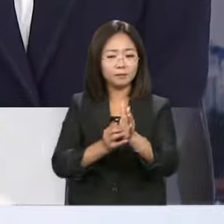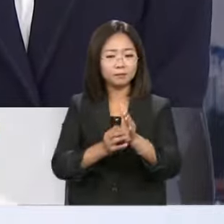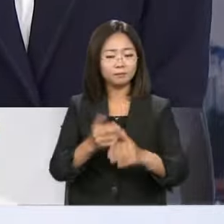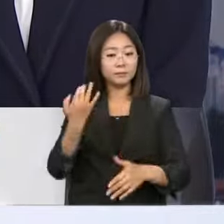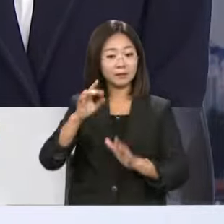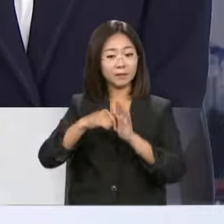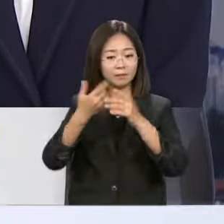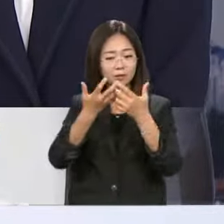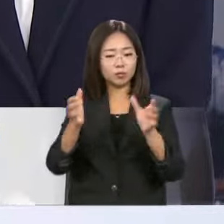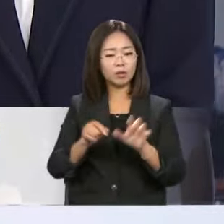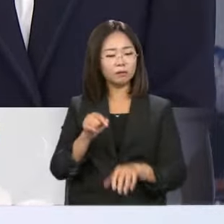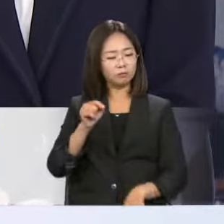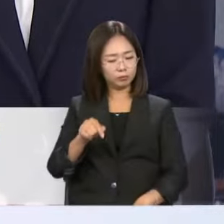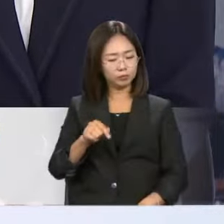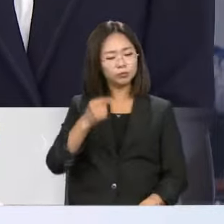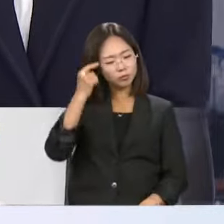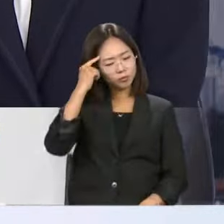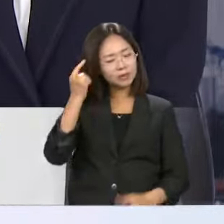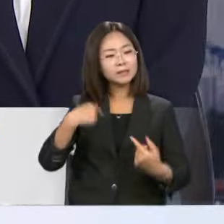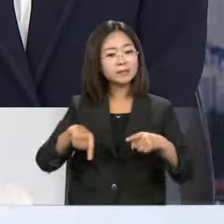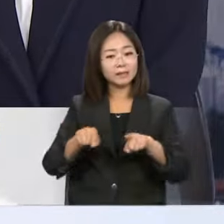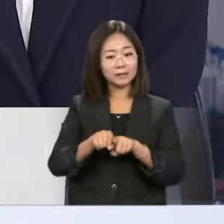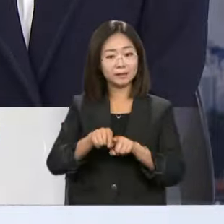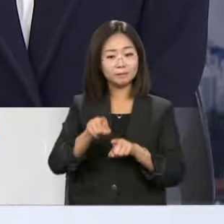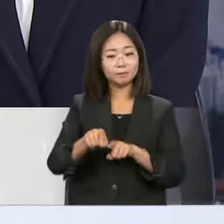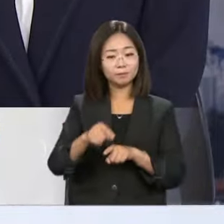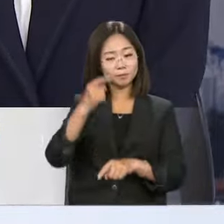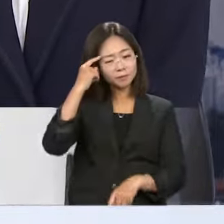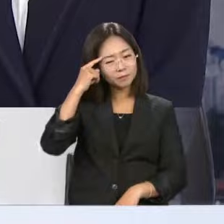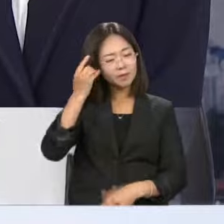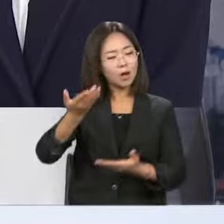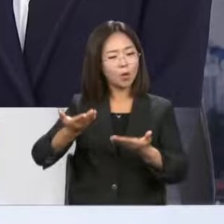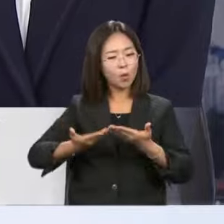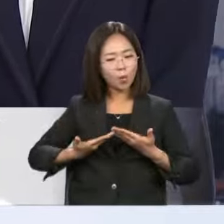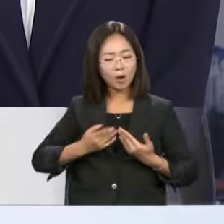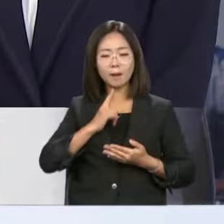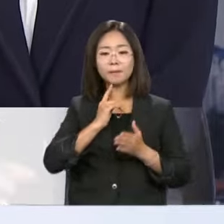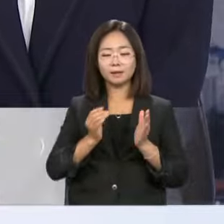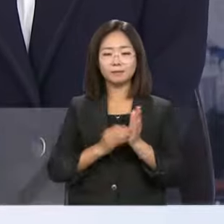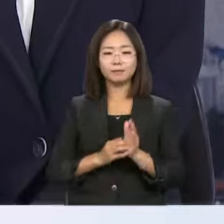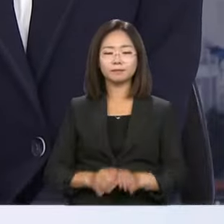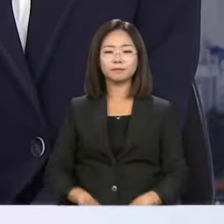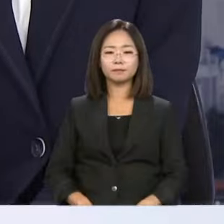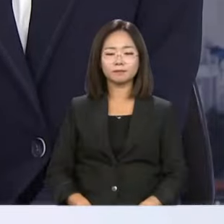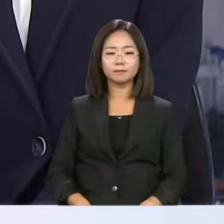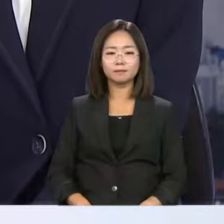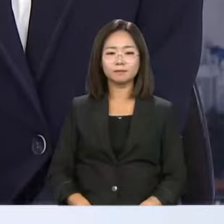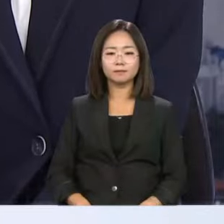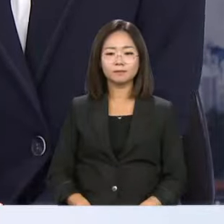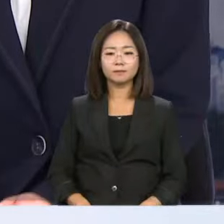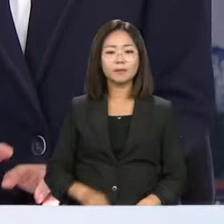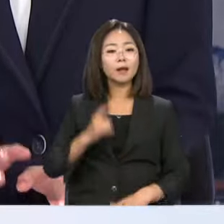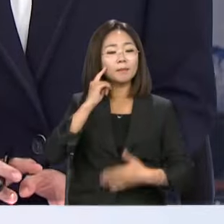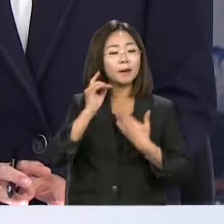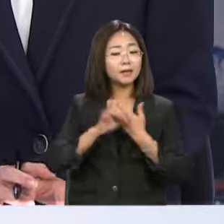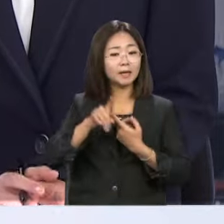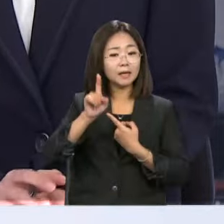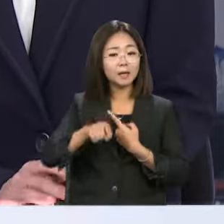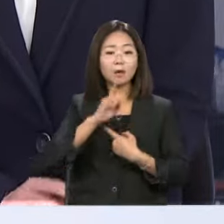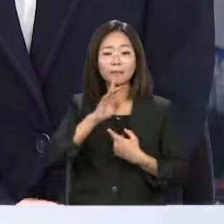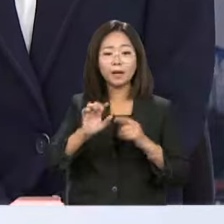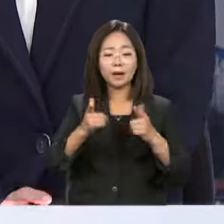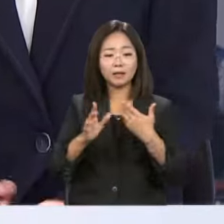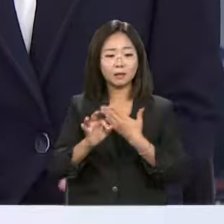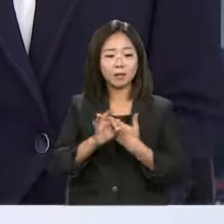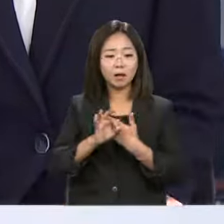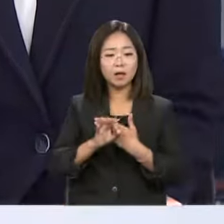당시에는 민주당 역시 상생 국회 측면에서 양건 받아들이겠다 이런 입장을 시사한 바가 있습니다 만약에 이게 현실화 되지